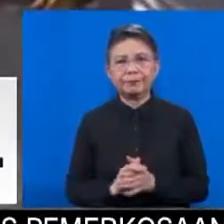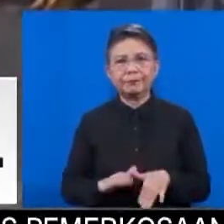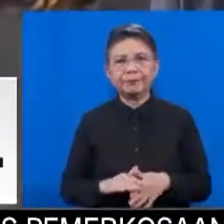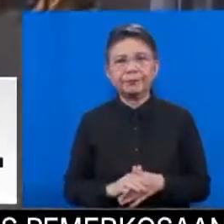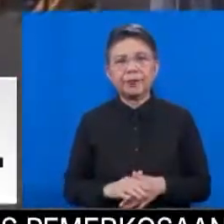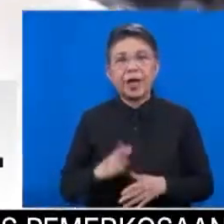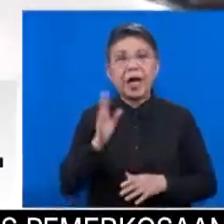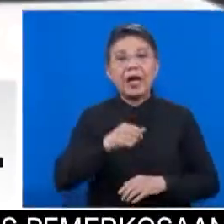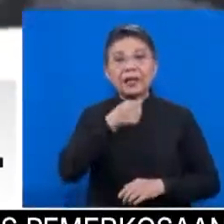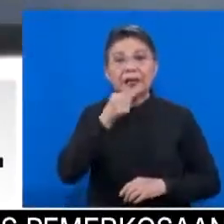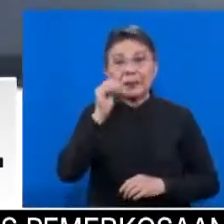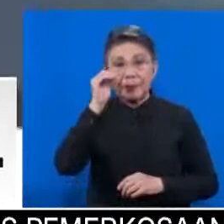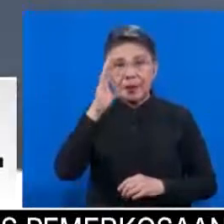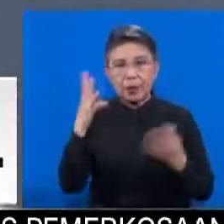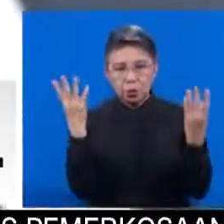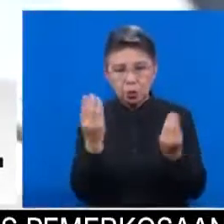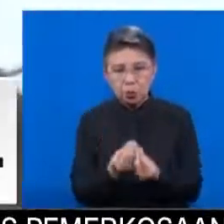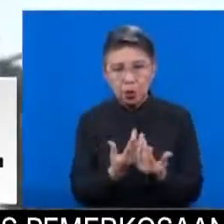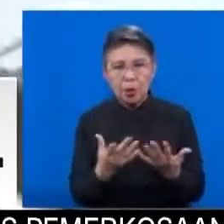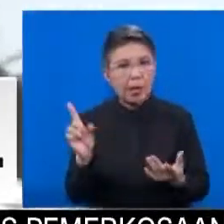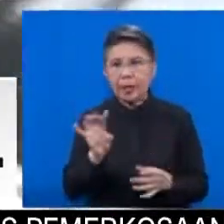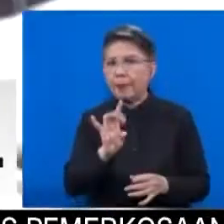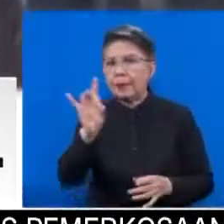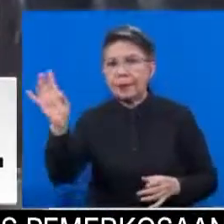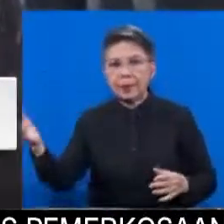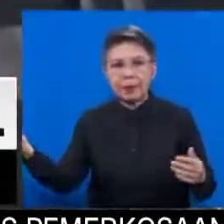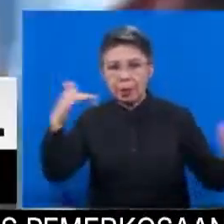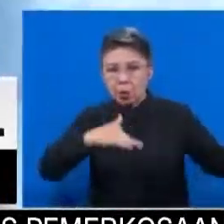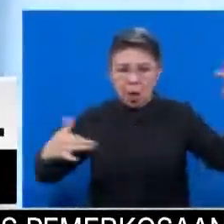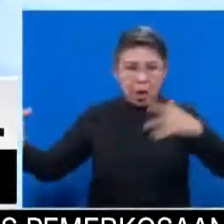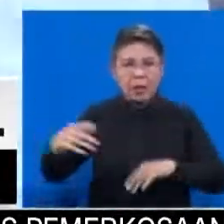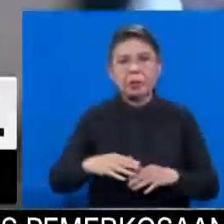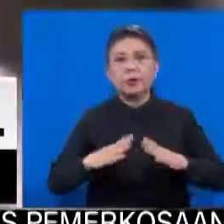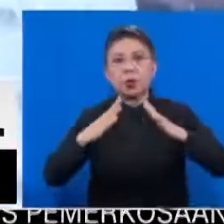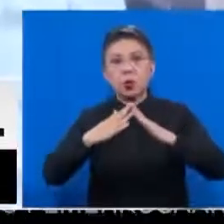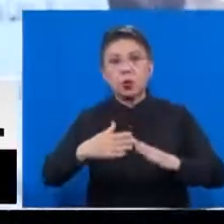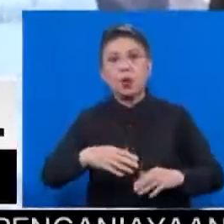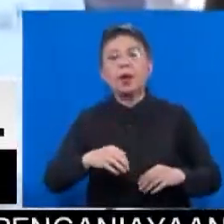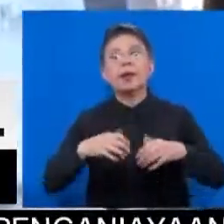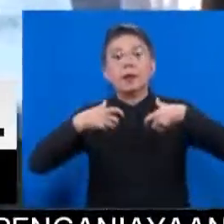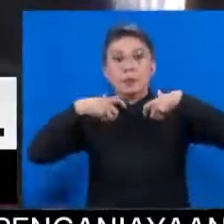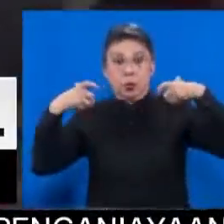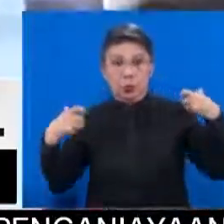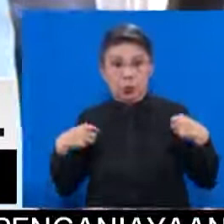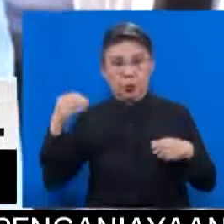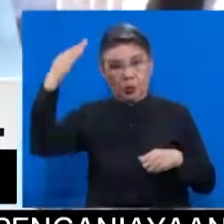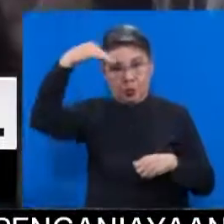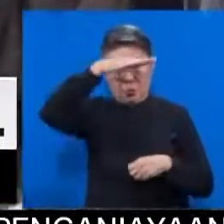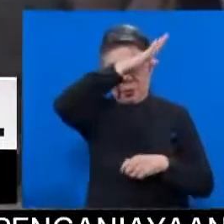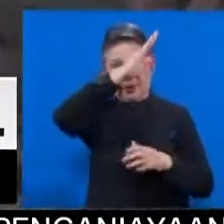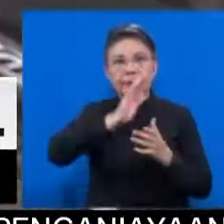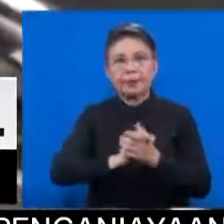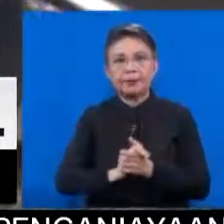Hingga Senin pagi, sejumlah warga dari berbagai daerah masih terus mendatangi rumah duka di Gedung Pakuan yang juga rumah dinas Gubernur Jawa